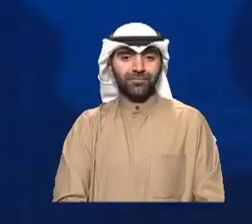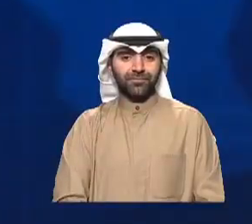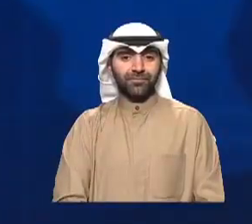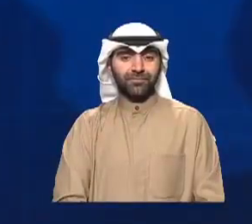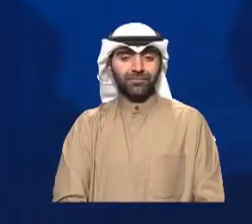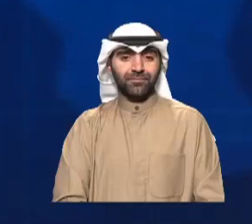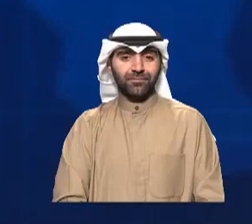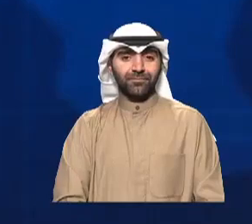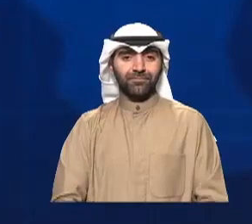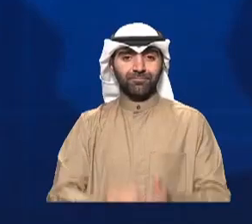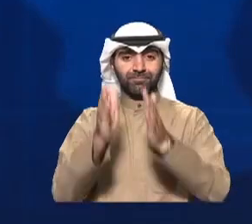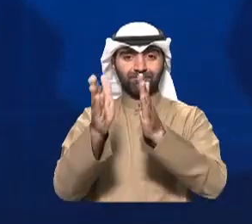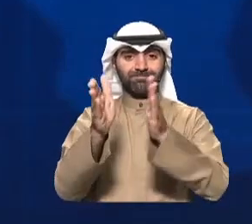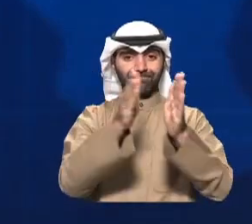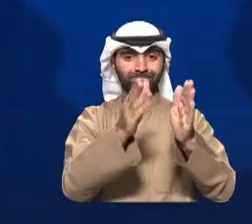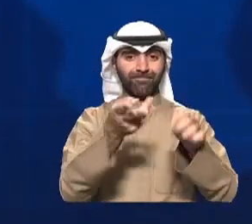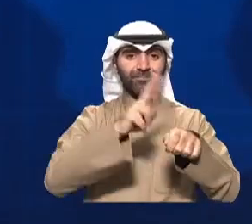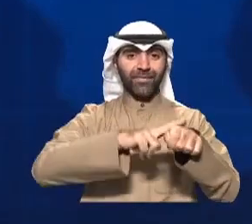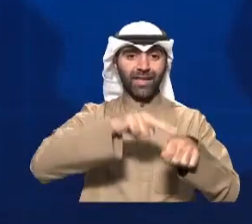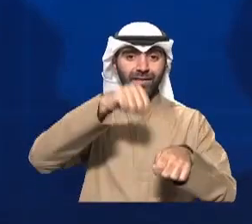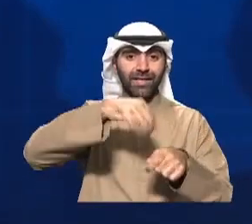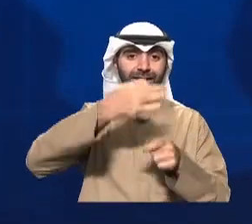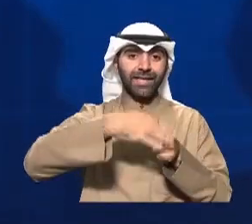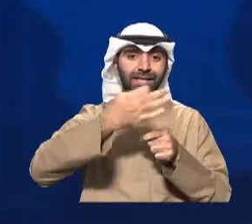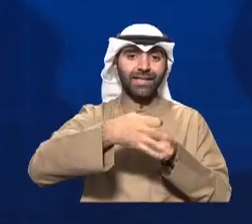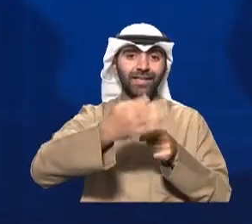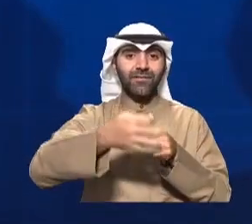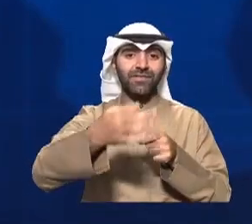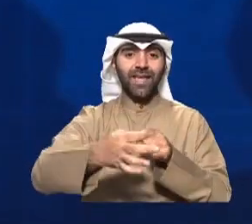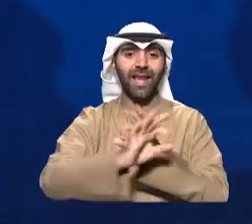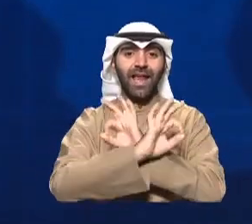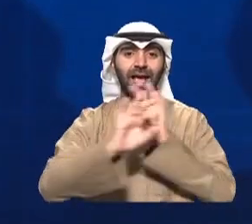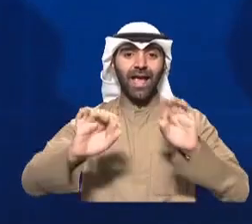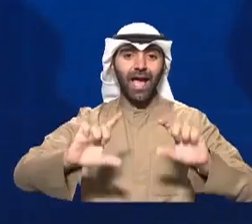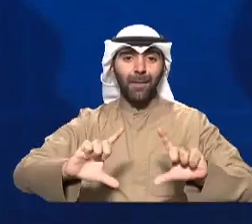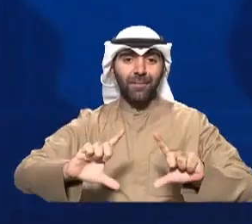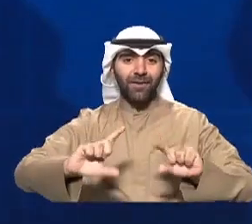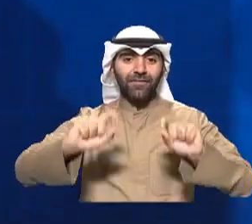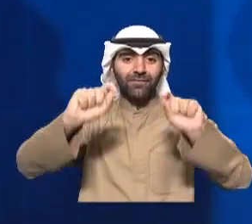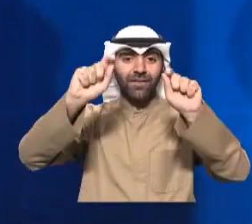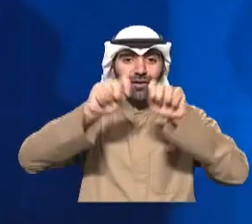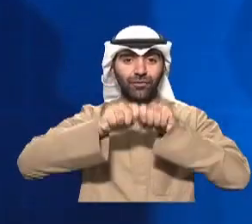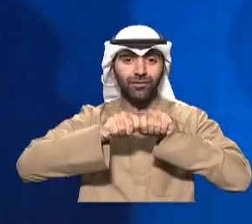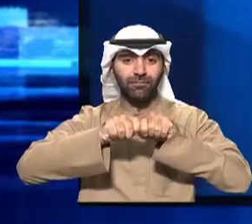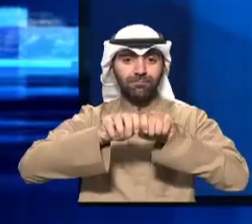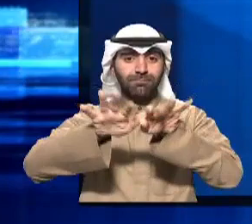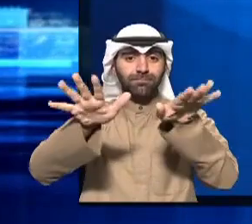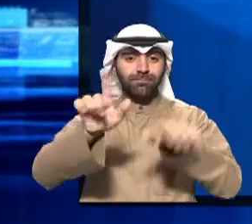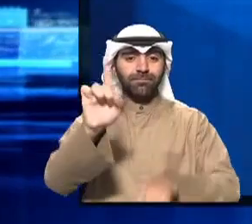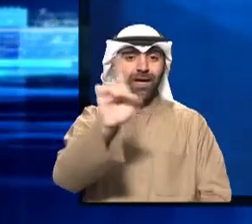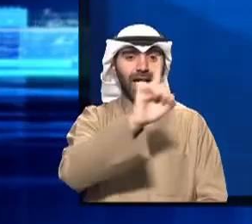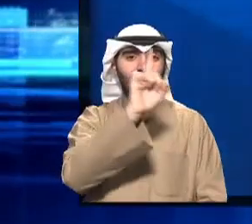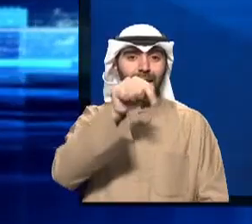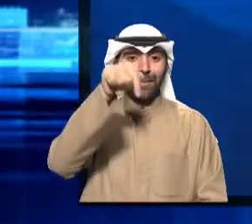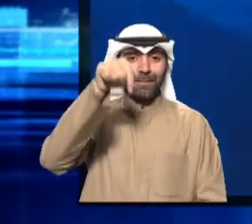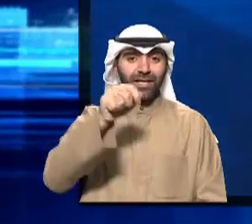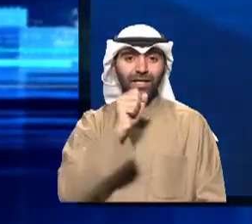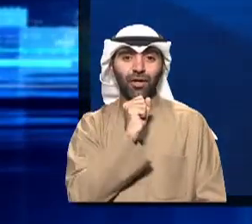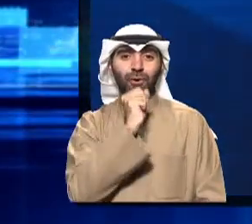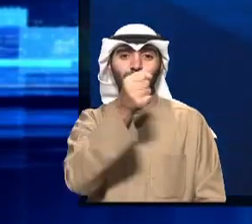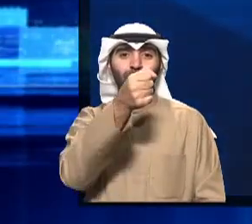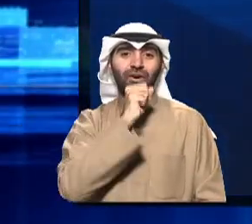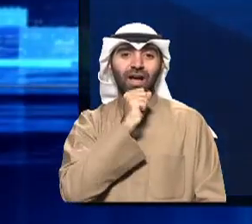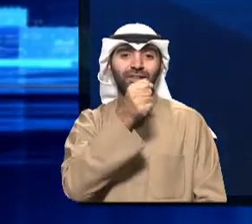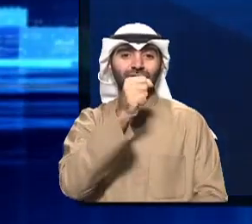إذن مشاهدينا، للوقوف على تطورات كوفيد 19 تنضم إلينا عبر الهاتف من باريس مراسلة تلفزيون دولة الكويت الزميلة مريم